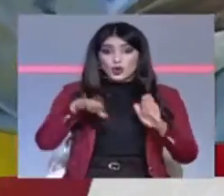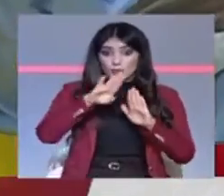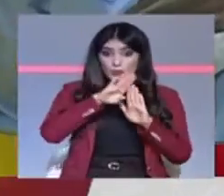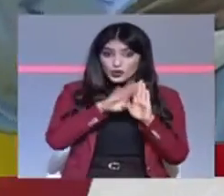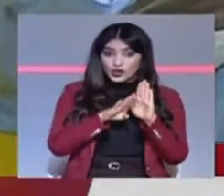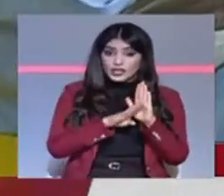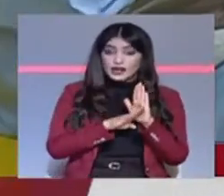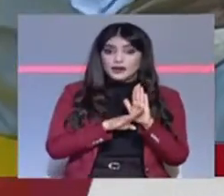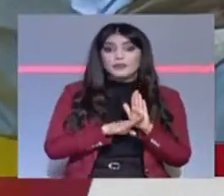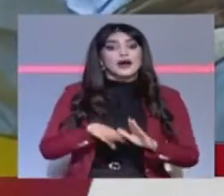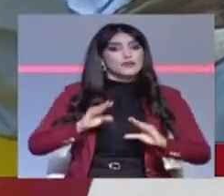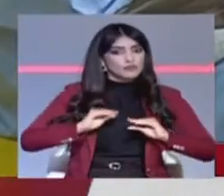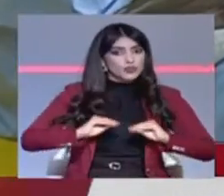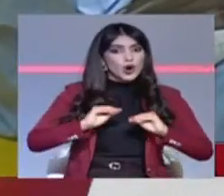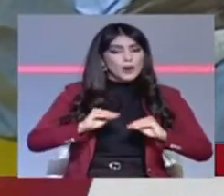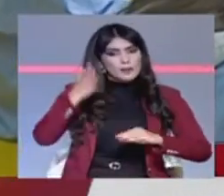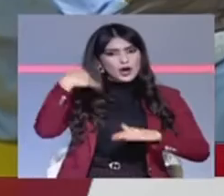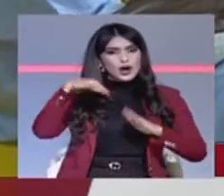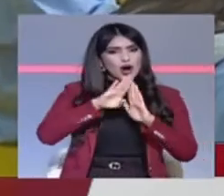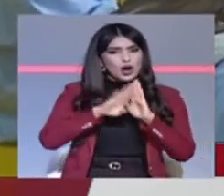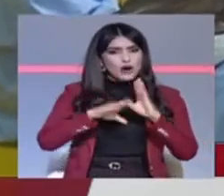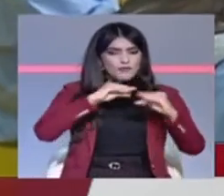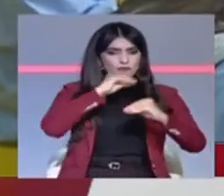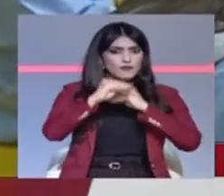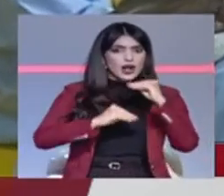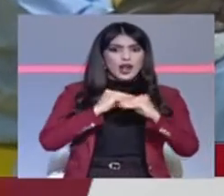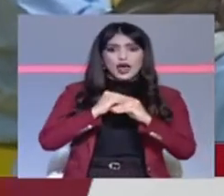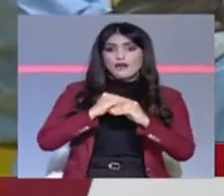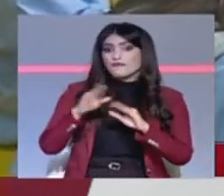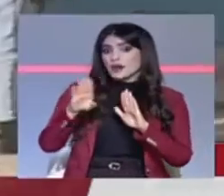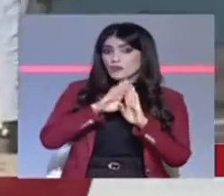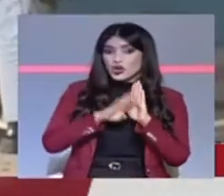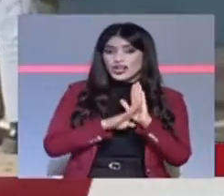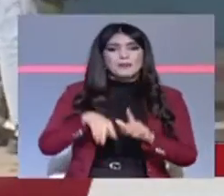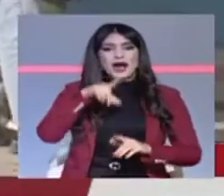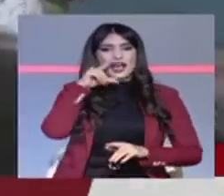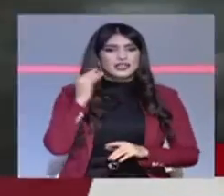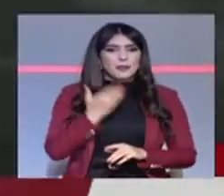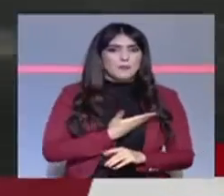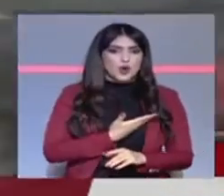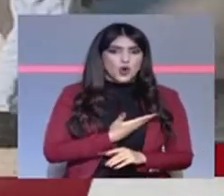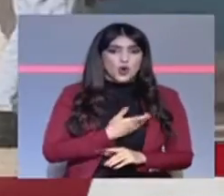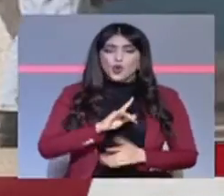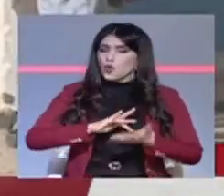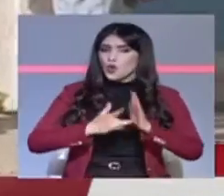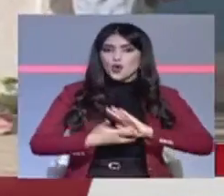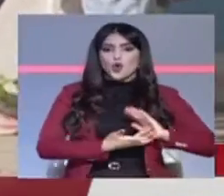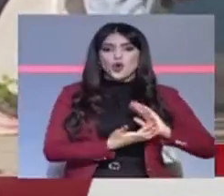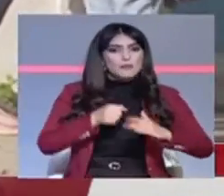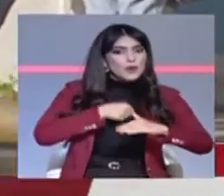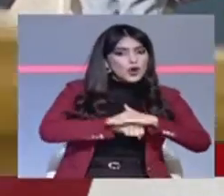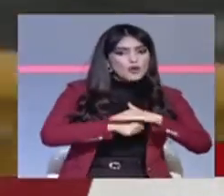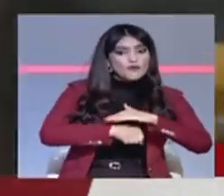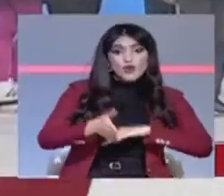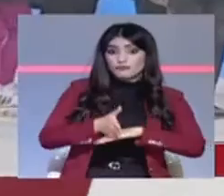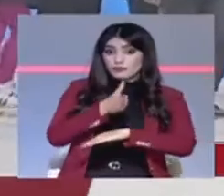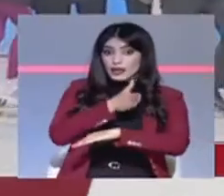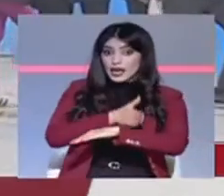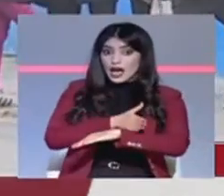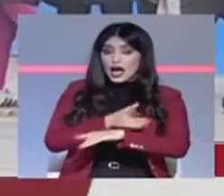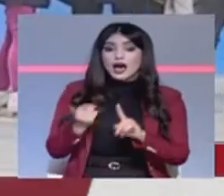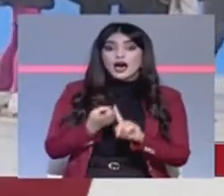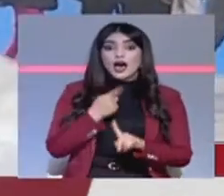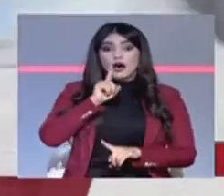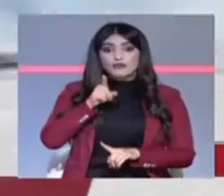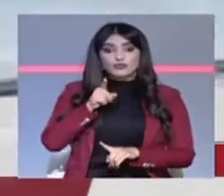من برامج عالميه معروفه في المجال ال والديه الايجابيه وكل ما يتعلق بالطفوله المبكره قبل ان يتم تطويره